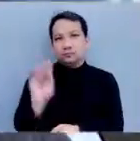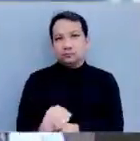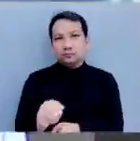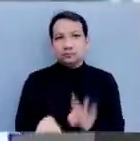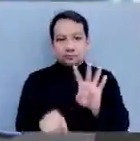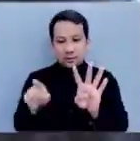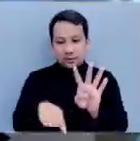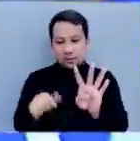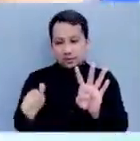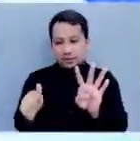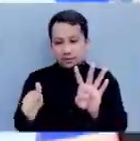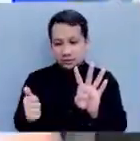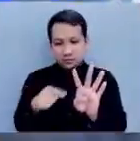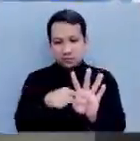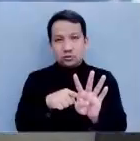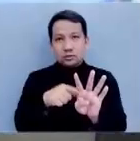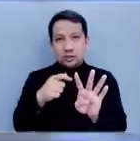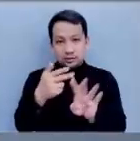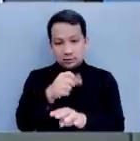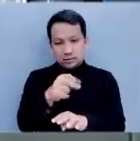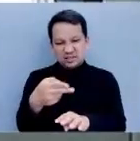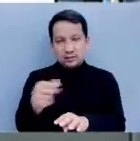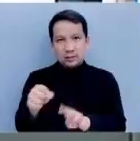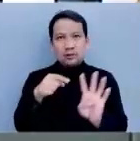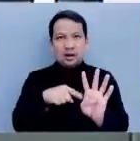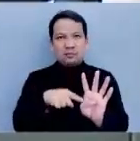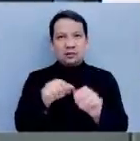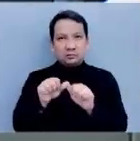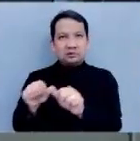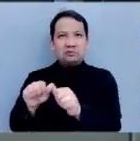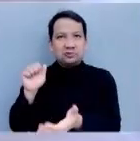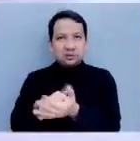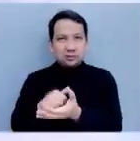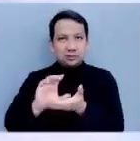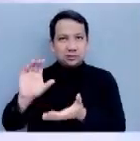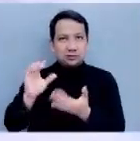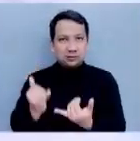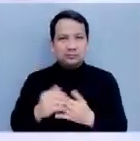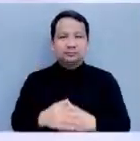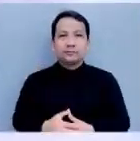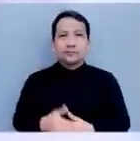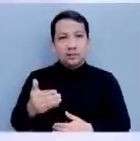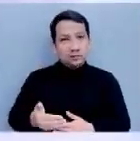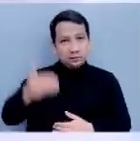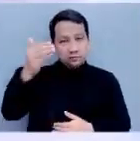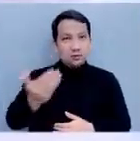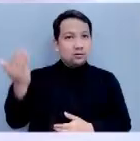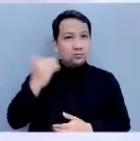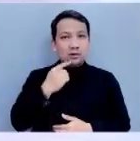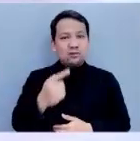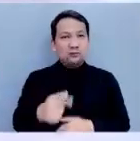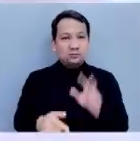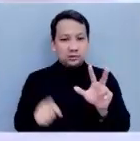10 estudyanteng nagtatapos ng senior high school ang nakapag-enroll sa university ngayon. Mas mataas na ito kumpara sa halos 3